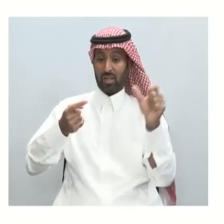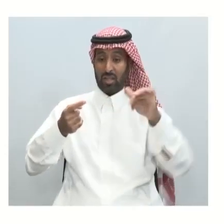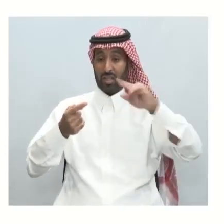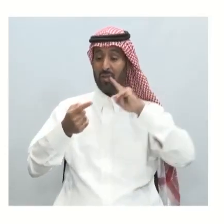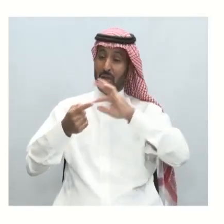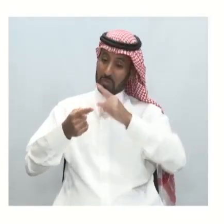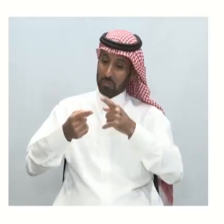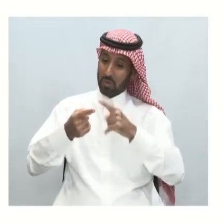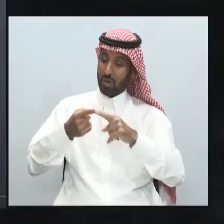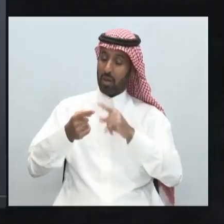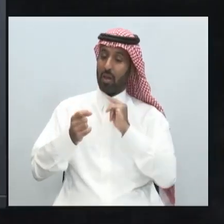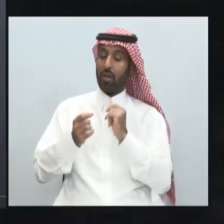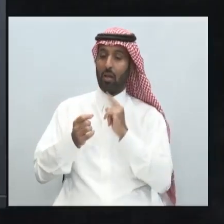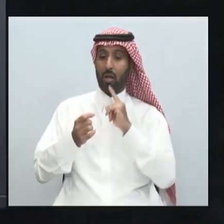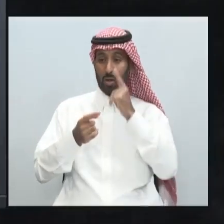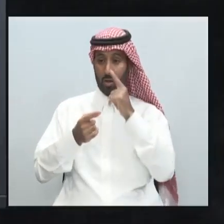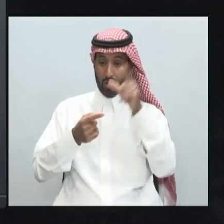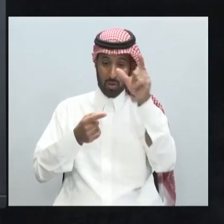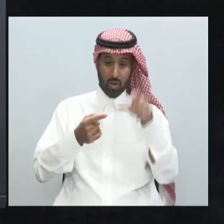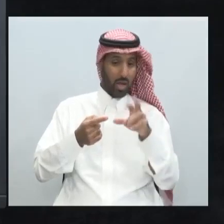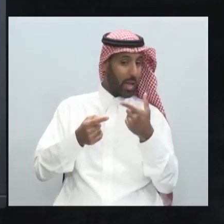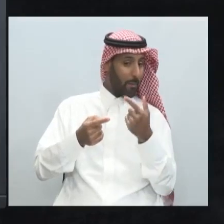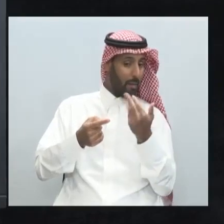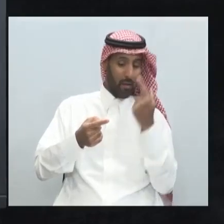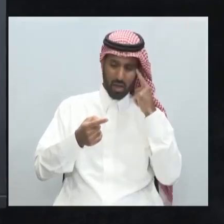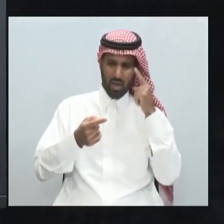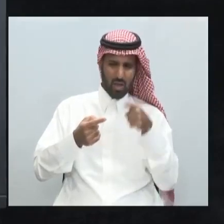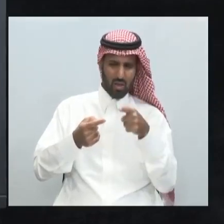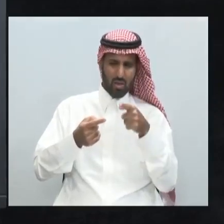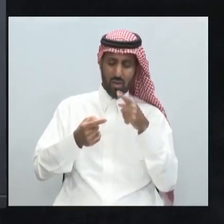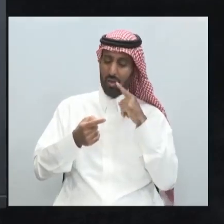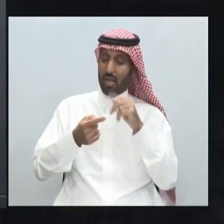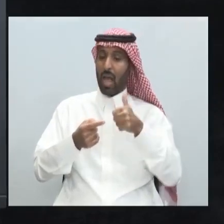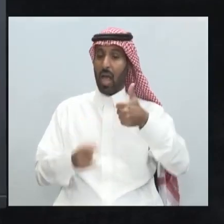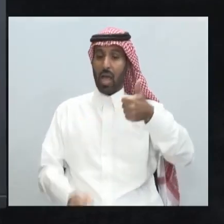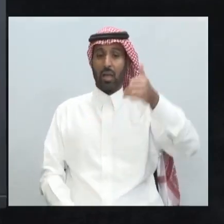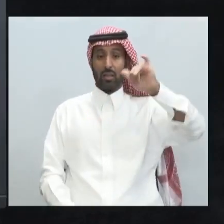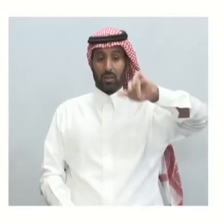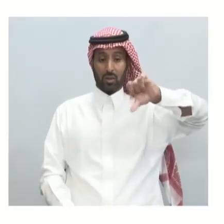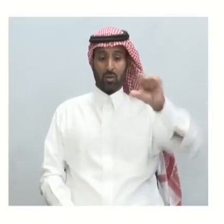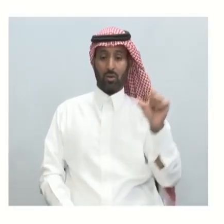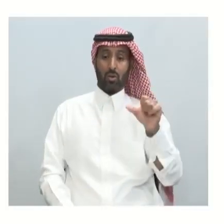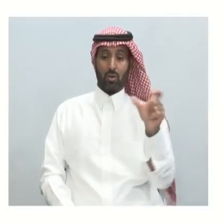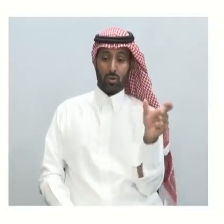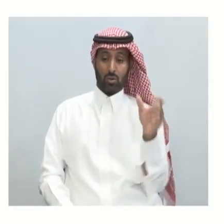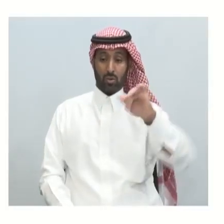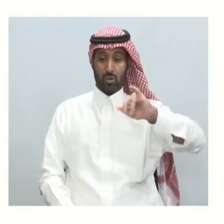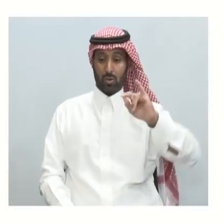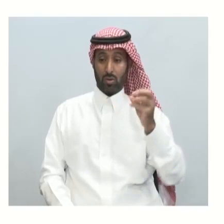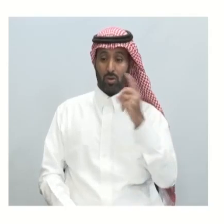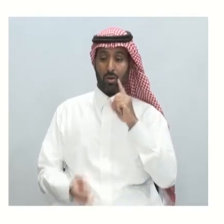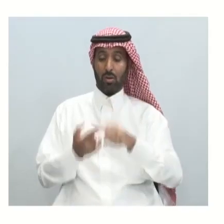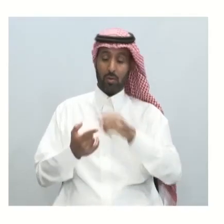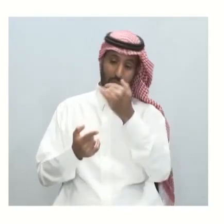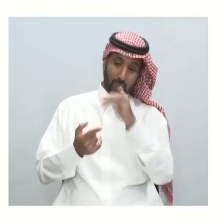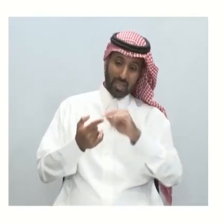للجدول الكهروسالبيه واقوم بالحساب حتى احدد هل هي ايونيه ام لا اذا كانت القيمه ما